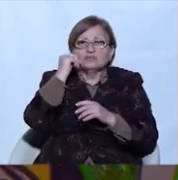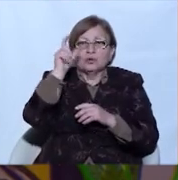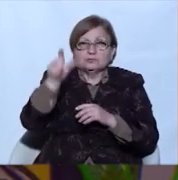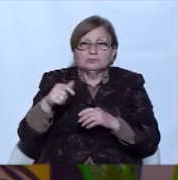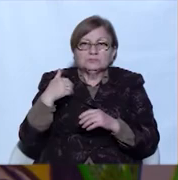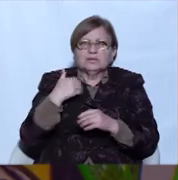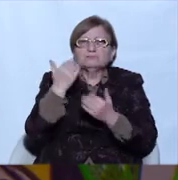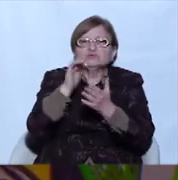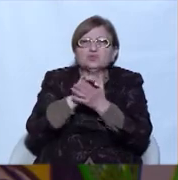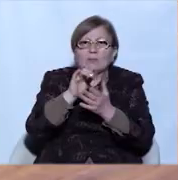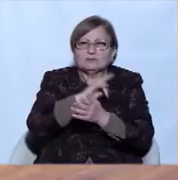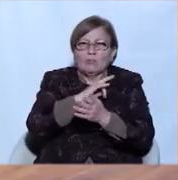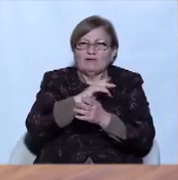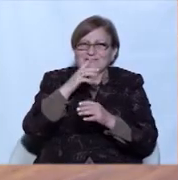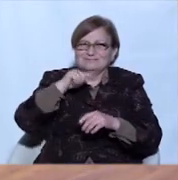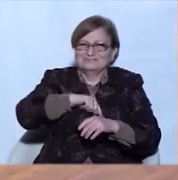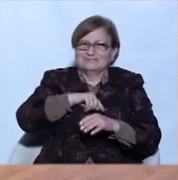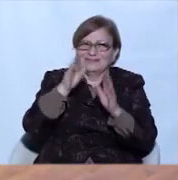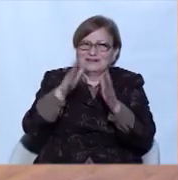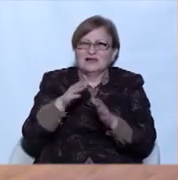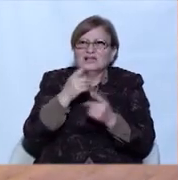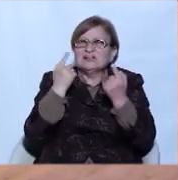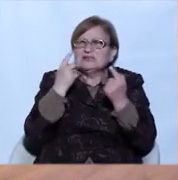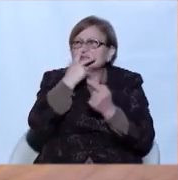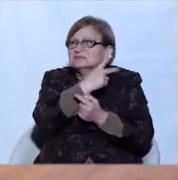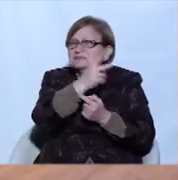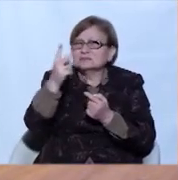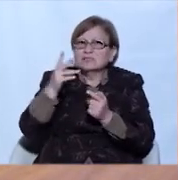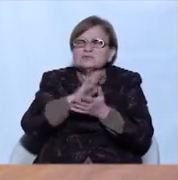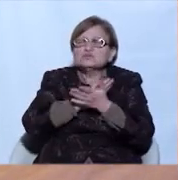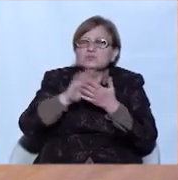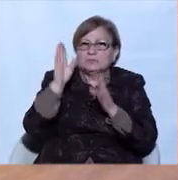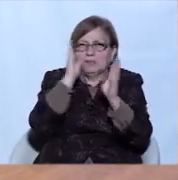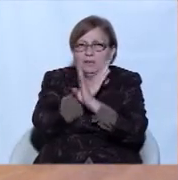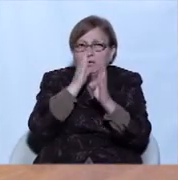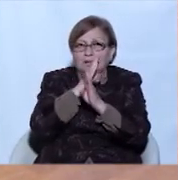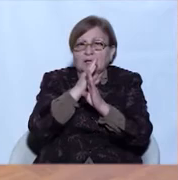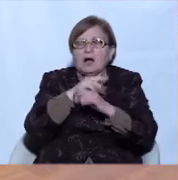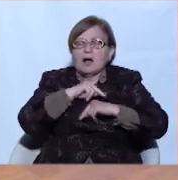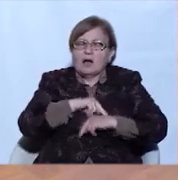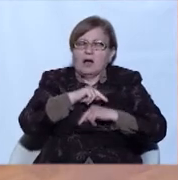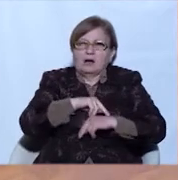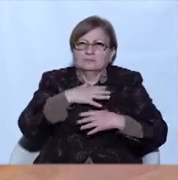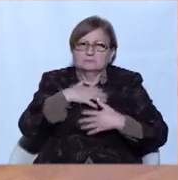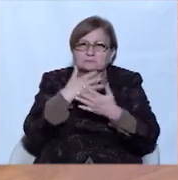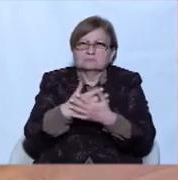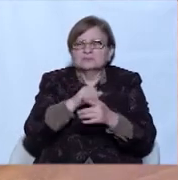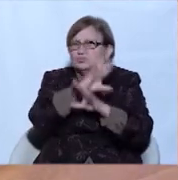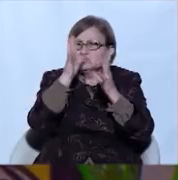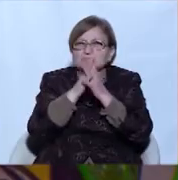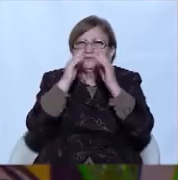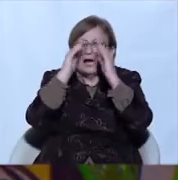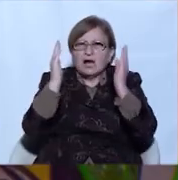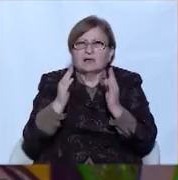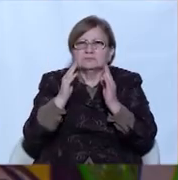ხასიათით, სტუმართმოყვარეობით, დიდებულის სანახაობით, წმინდა ჰაერით, ნაამაგევი სახლით და კარით,